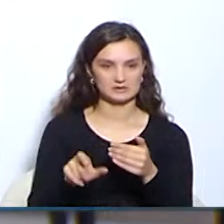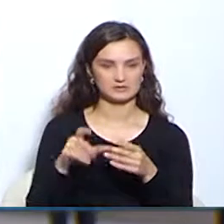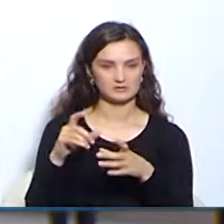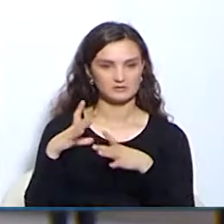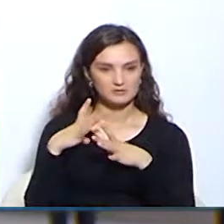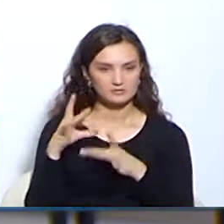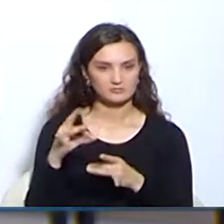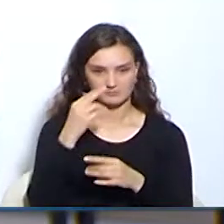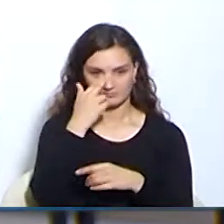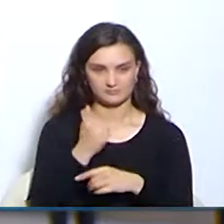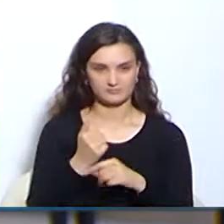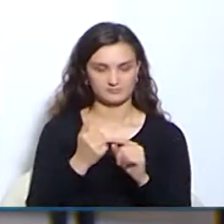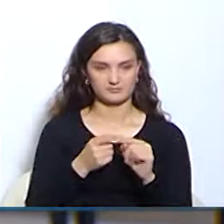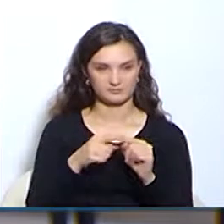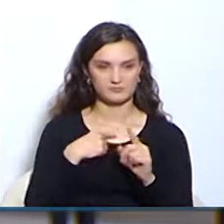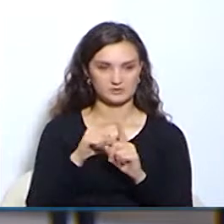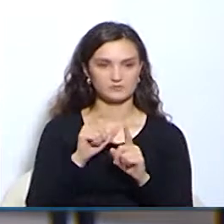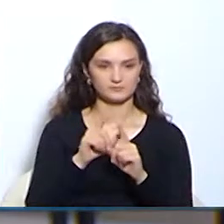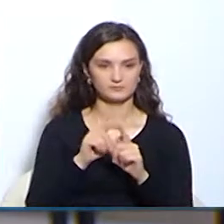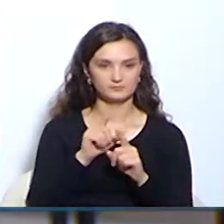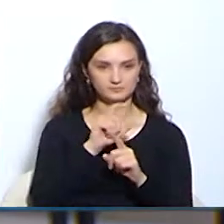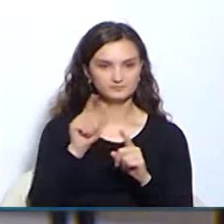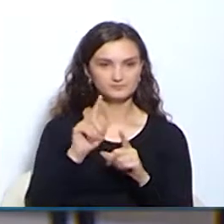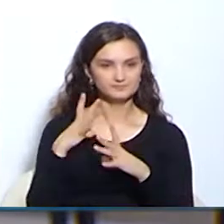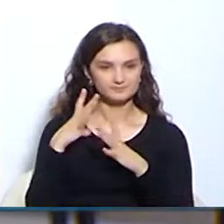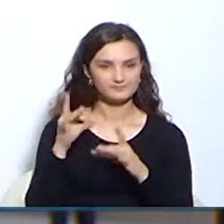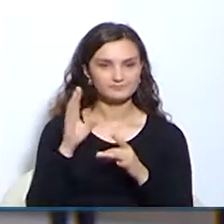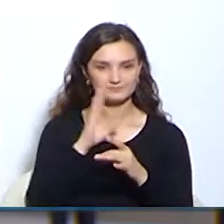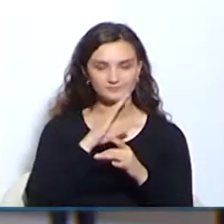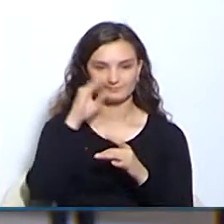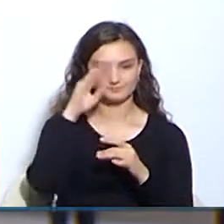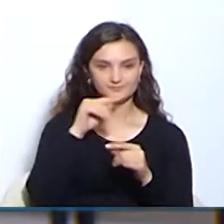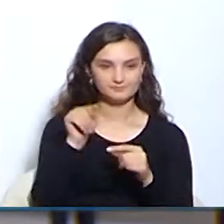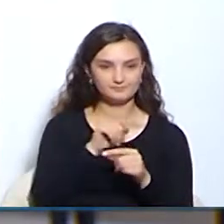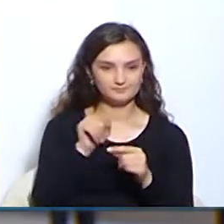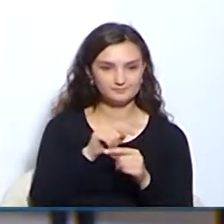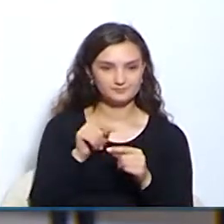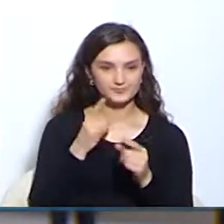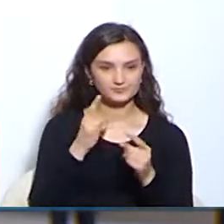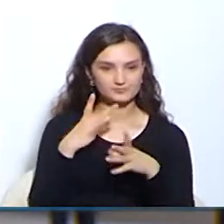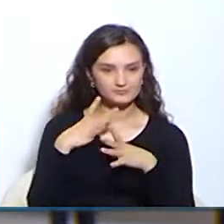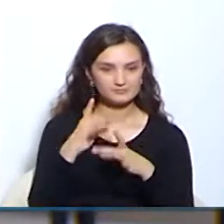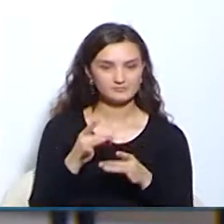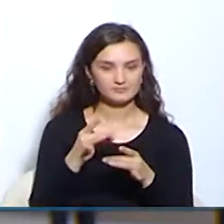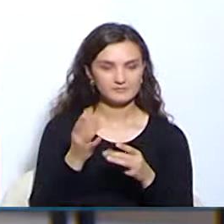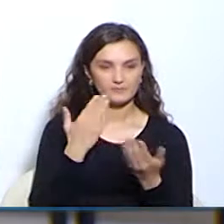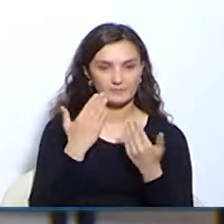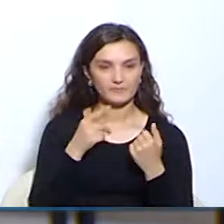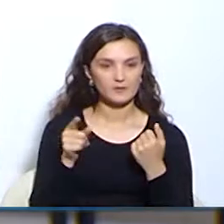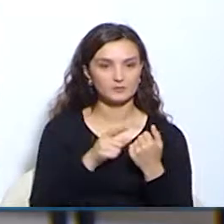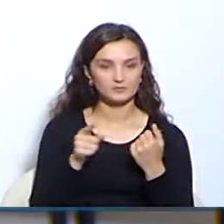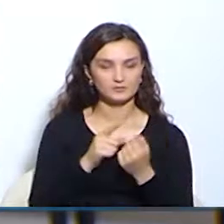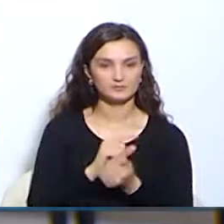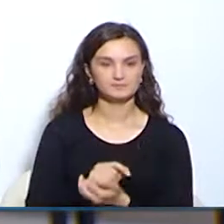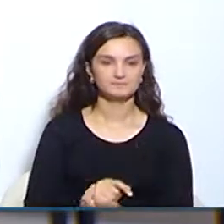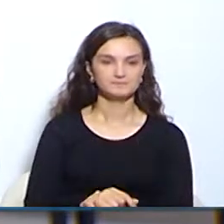აი ჩვენ კი ვიყენებთ ხოლმე ტერმინს თითქოს მიჯაჭულობას შობლისას ბავშვს, მაგრამ რეალურად ეს არ არის ის მიჯაჭულობა, რომელსაც საუბრობთ,